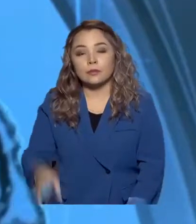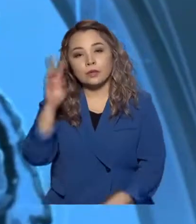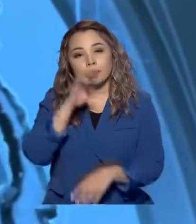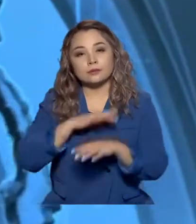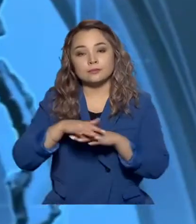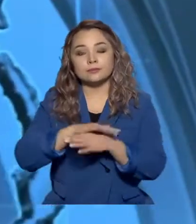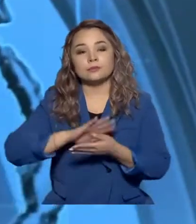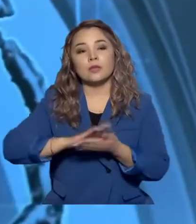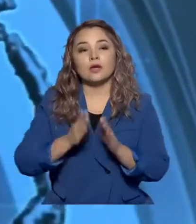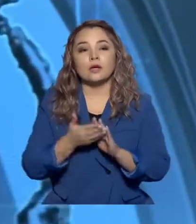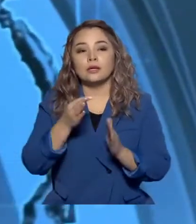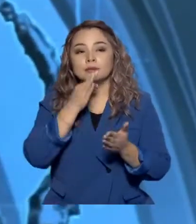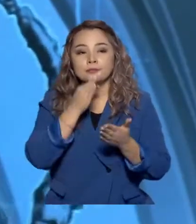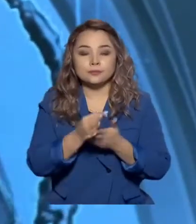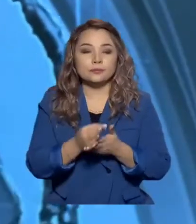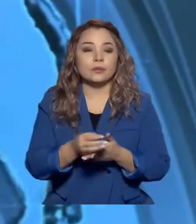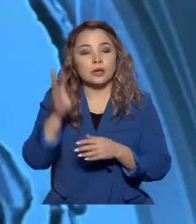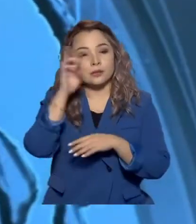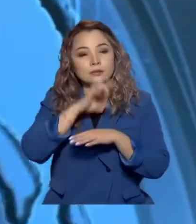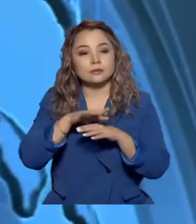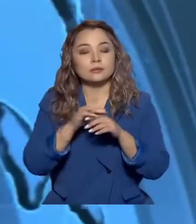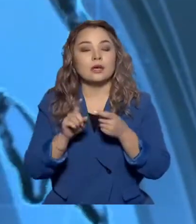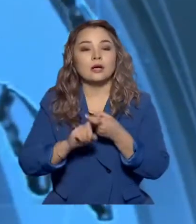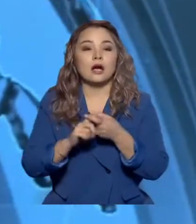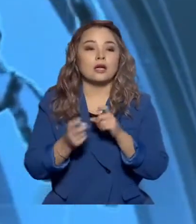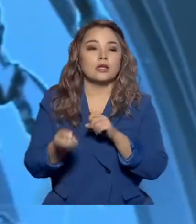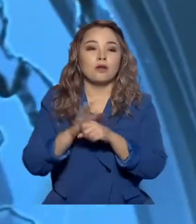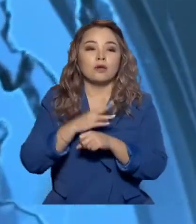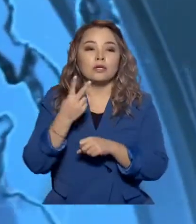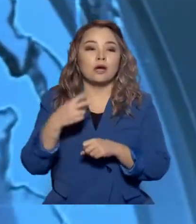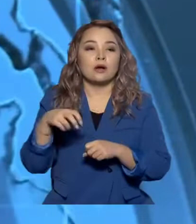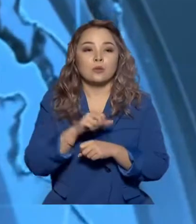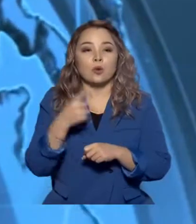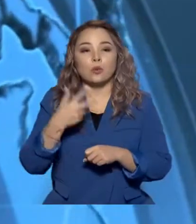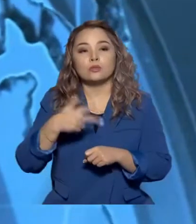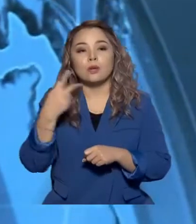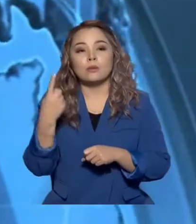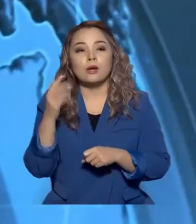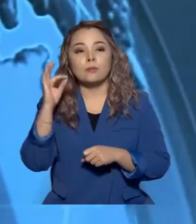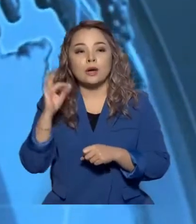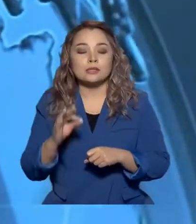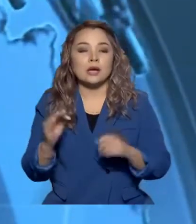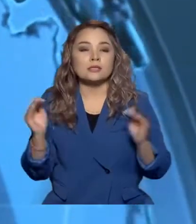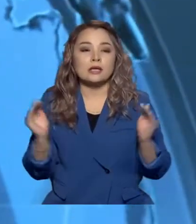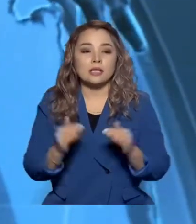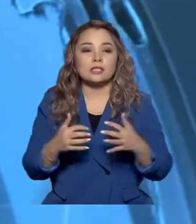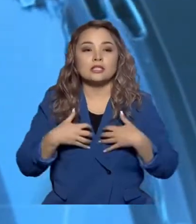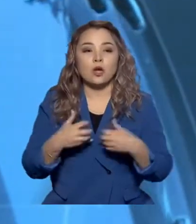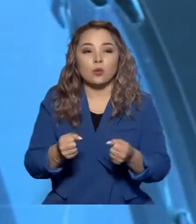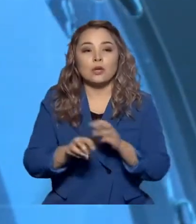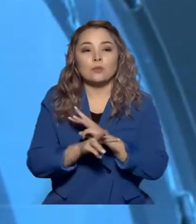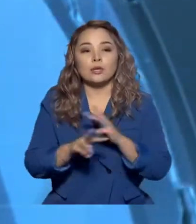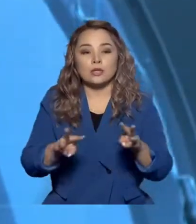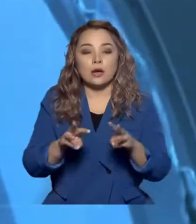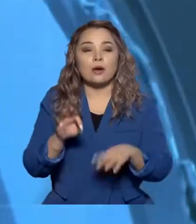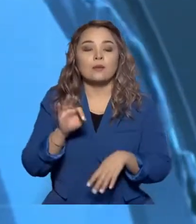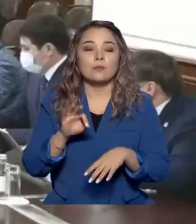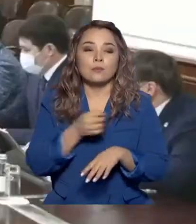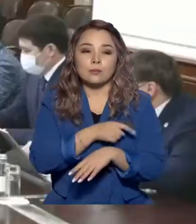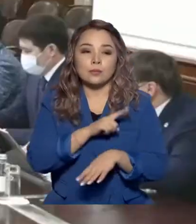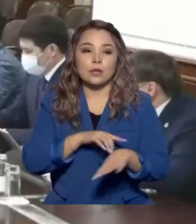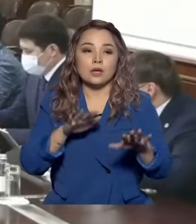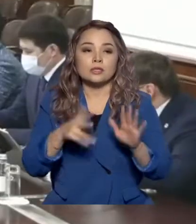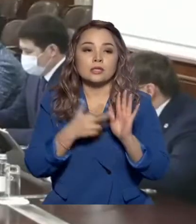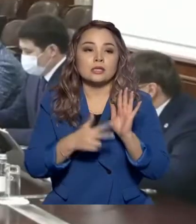Енді эпидахуалға ойсақ, елімізде коронавирус жұқтыру дерегі 2 аптада 31% азайған. Денсаулық сақтау министрі ауруханадағы